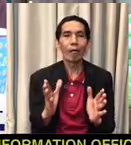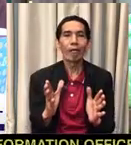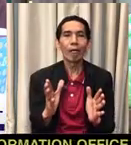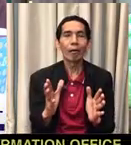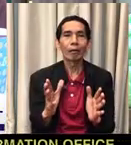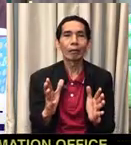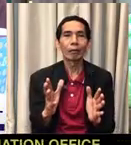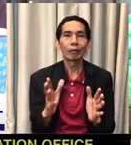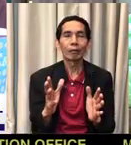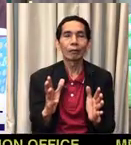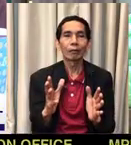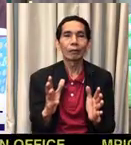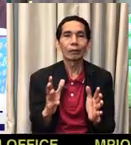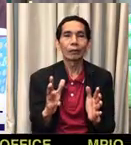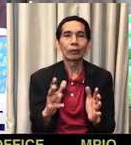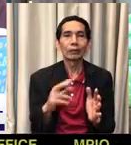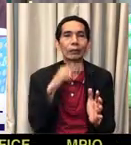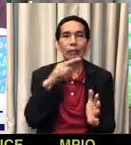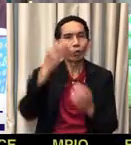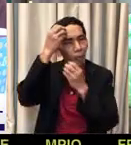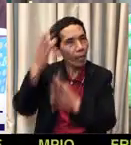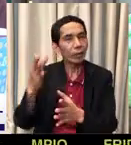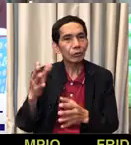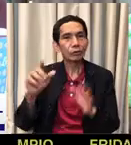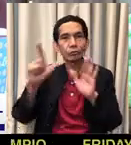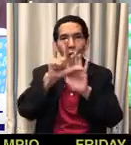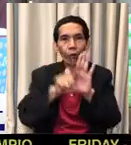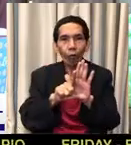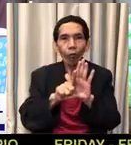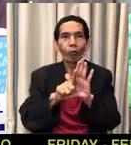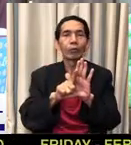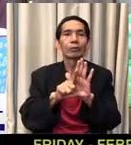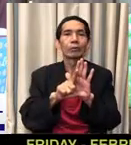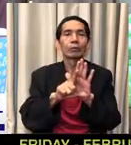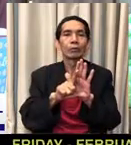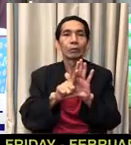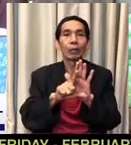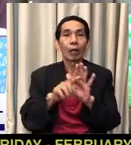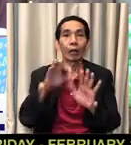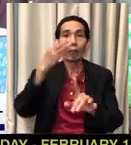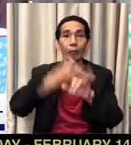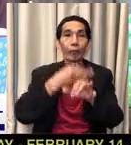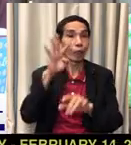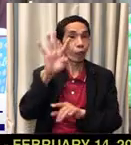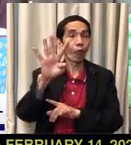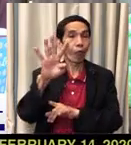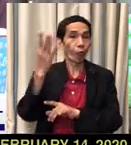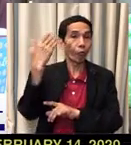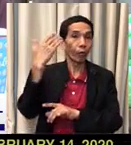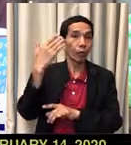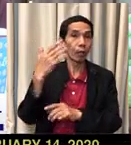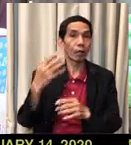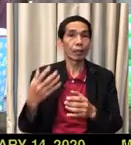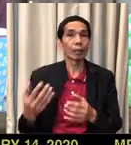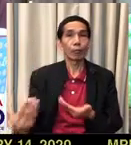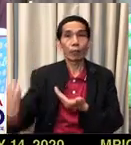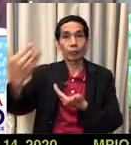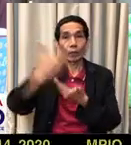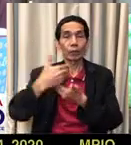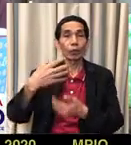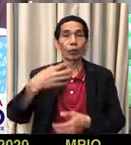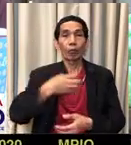ba? Hindi masunurin. O, noong February 4, may pumunta sa